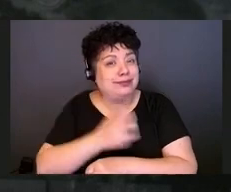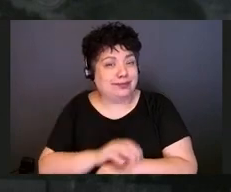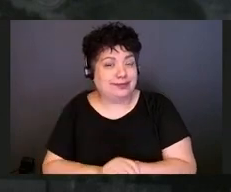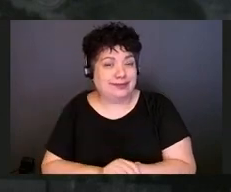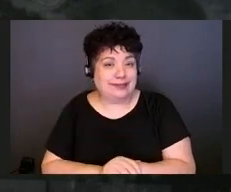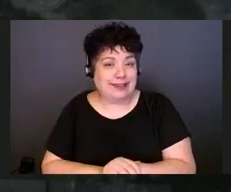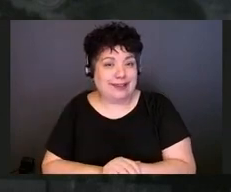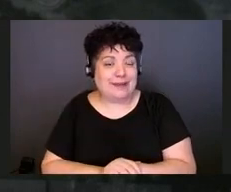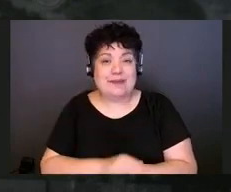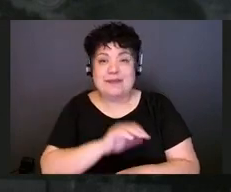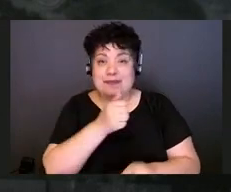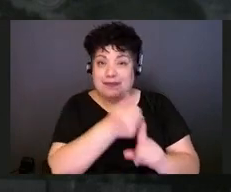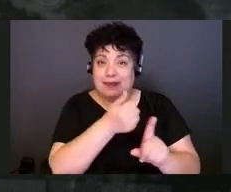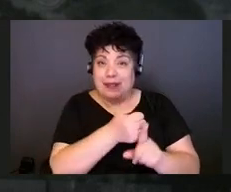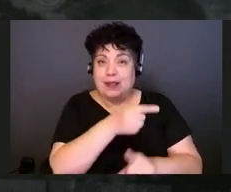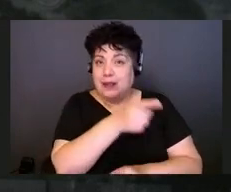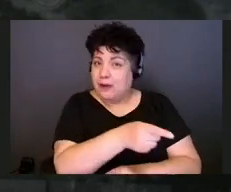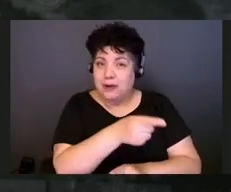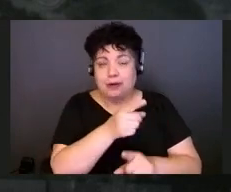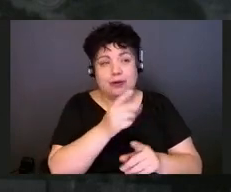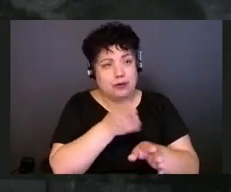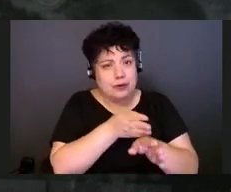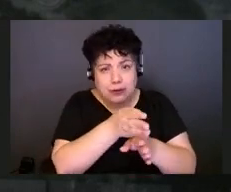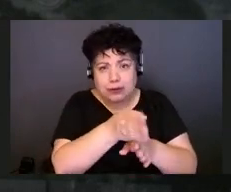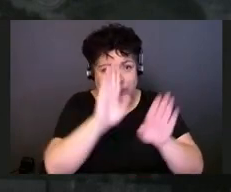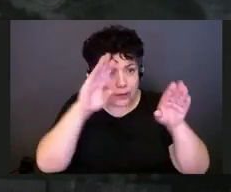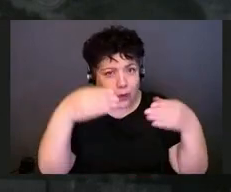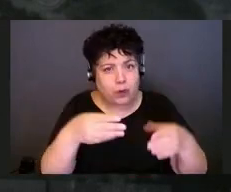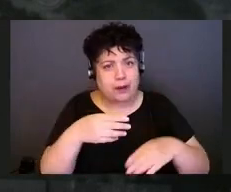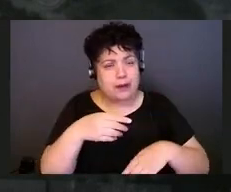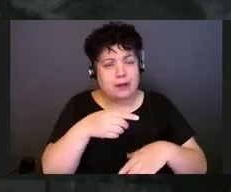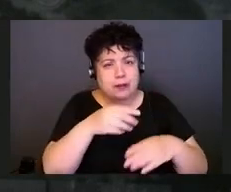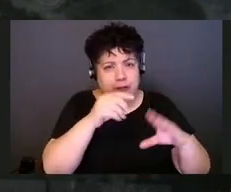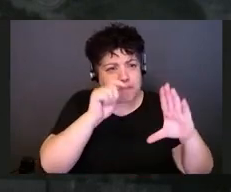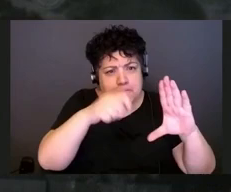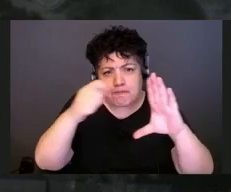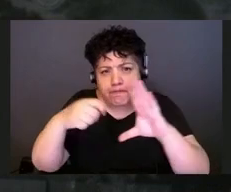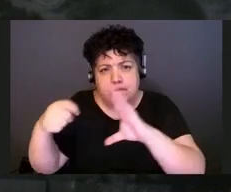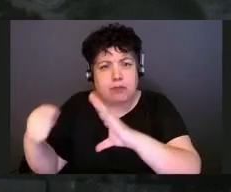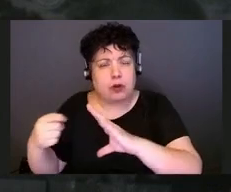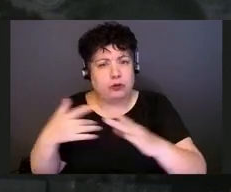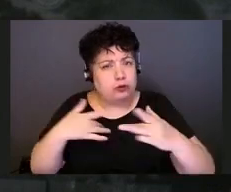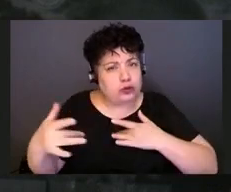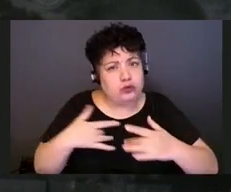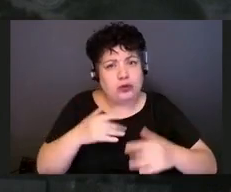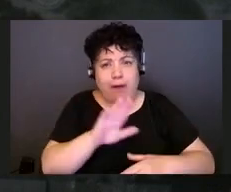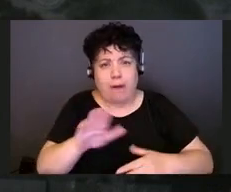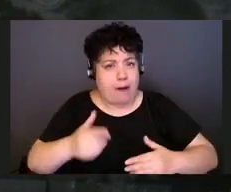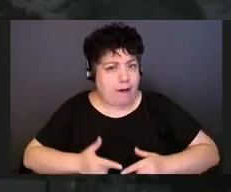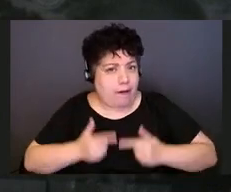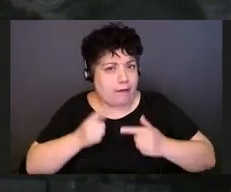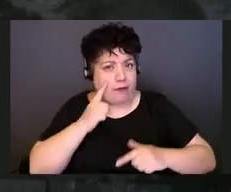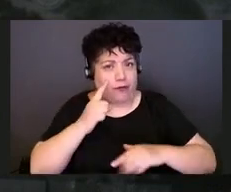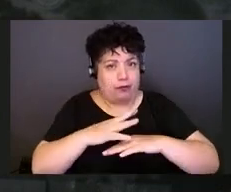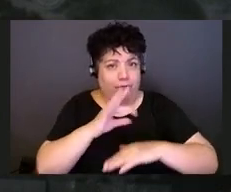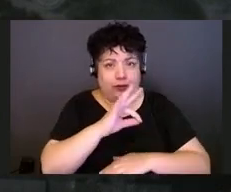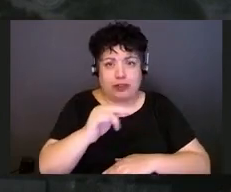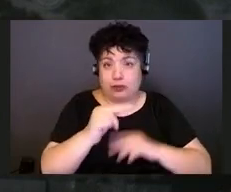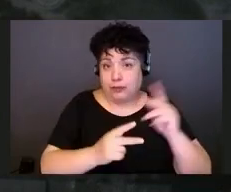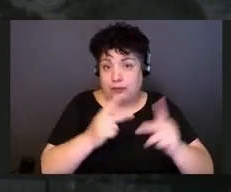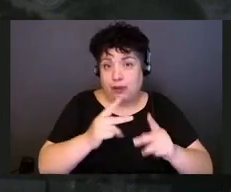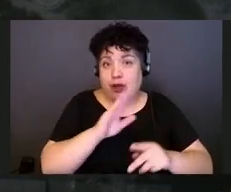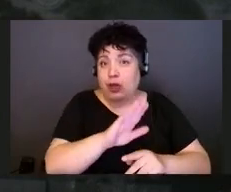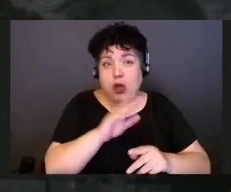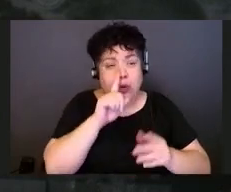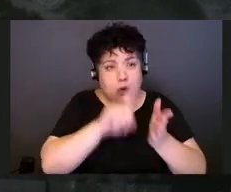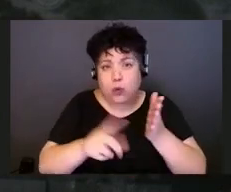Ms. Obomsawin has devoted her career to chronicling the lives and concerns of First Nations people and exploring issues of